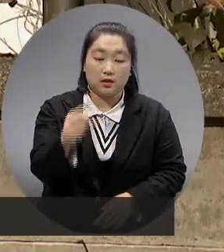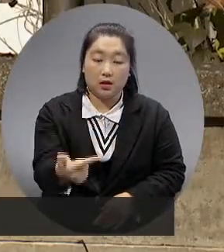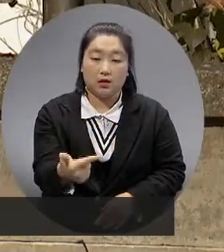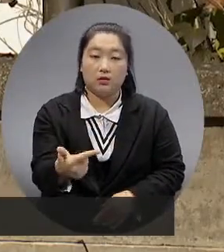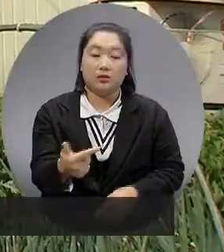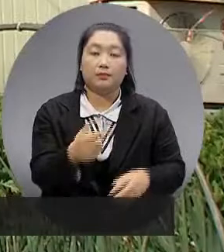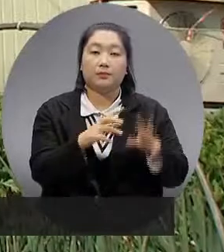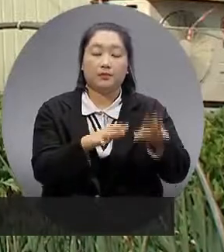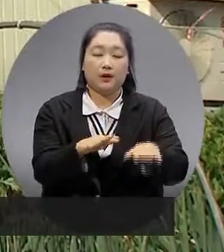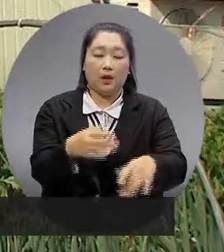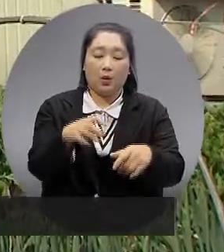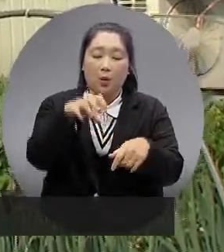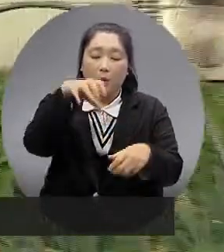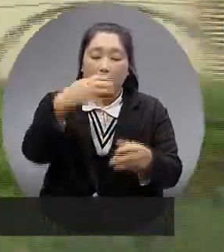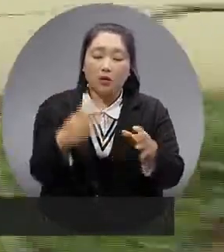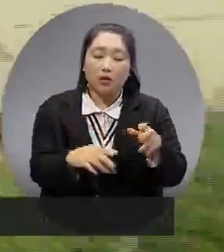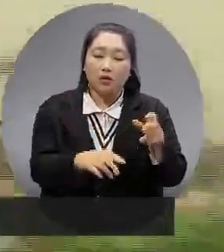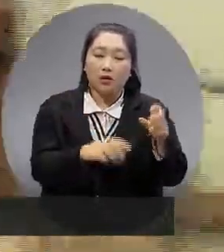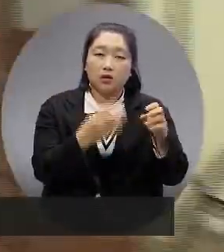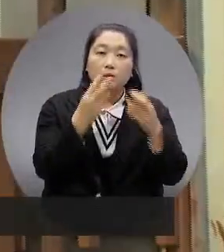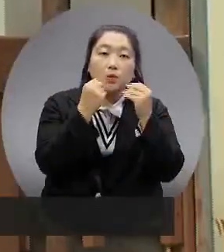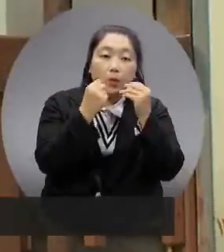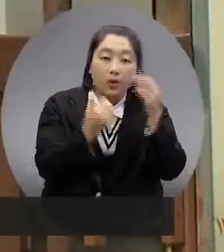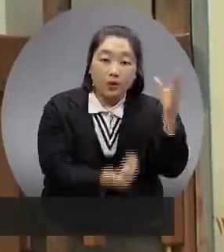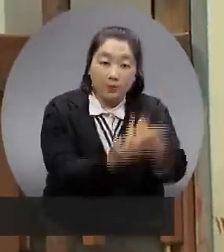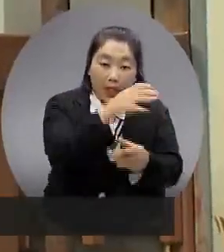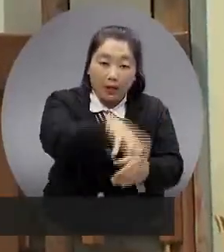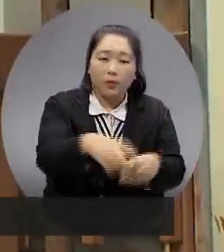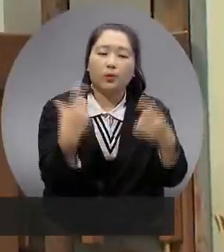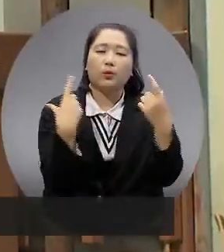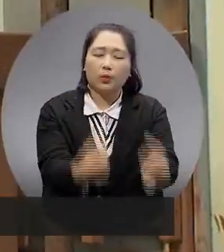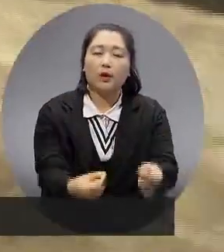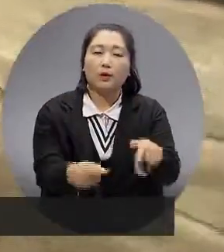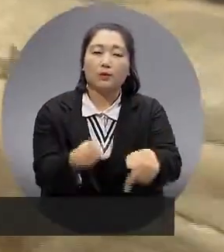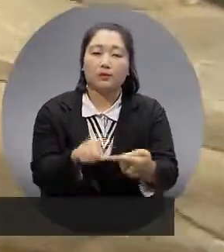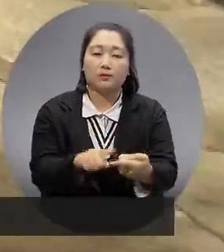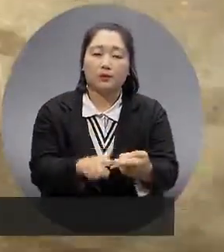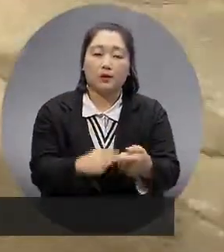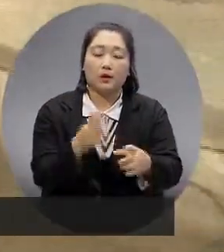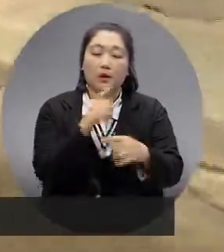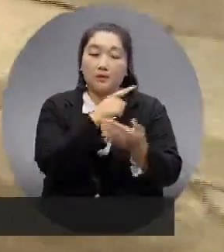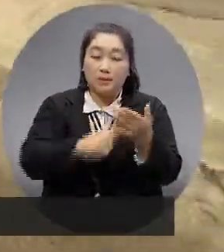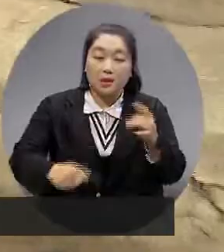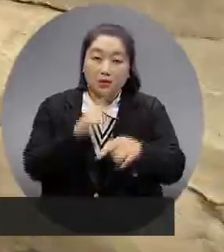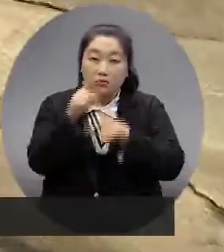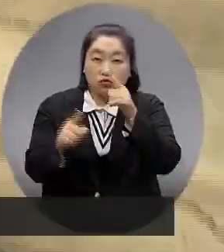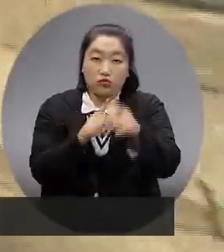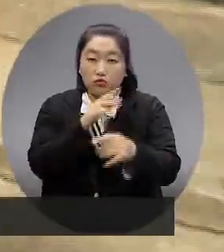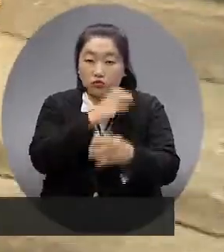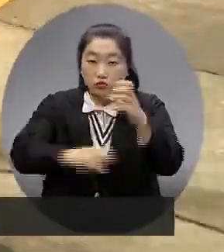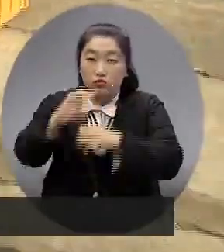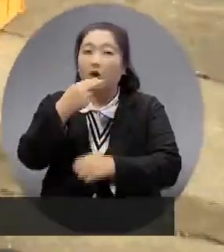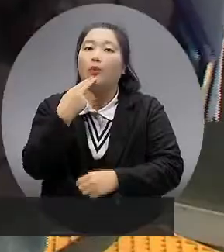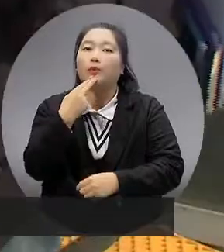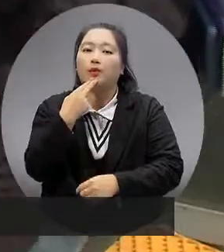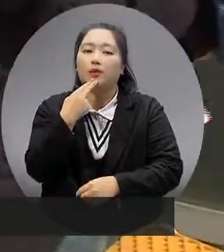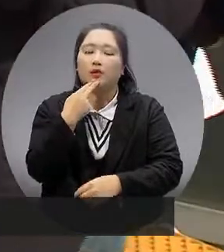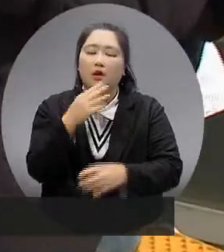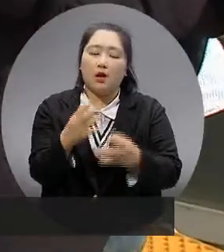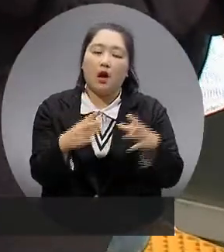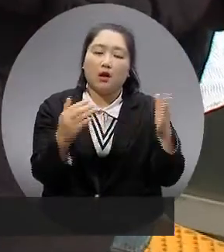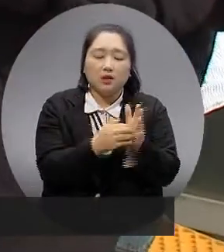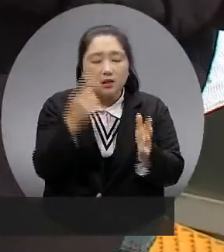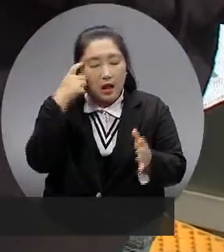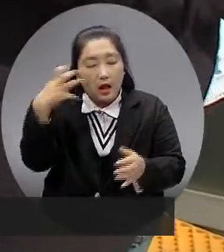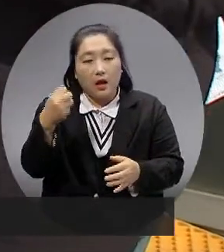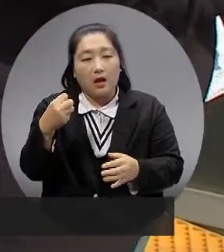처음 발생한 진앙지와 같은 곳입니다. 추가 피해는 접수되지 않았지만 주말 사이 끝난 줄 알았던 지진이 되풀이되자